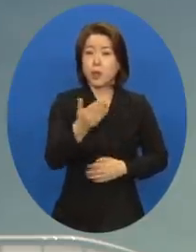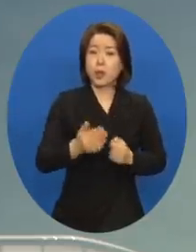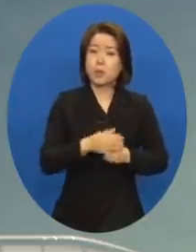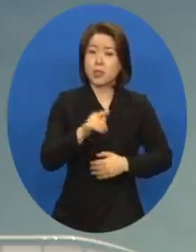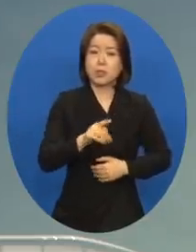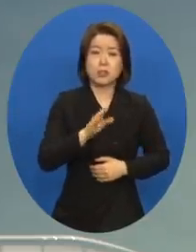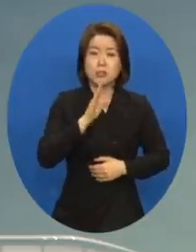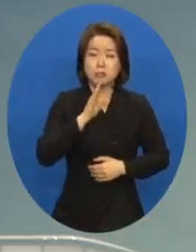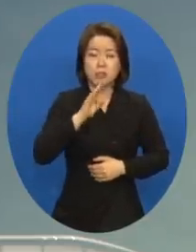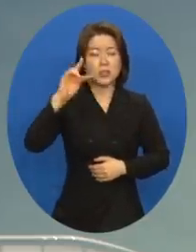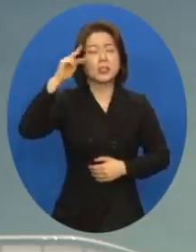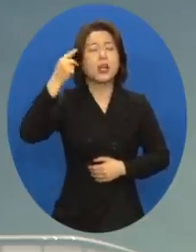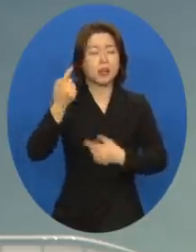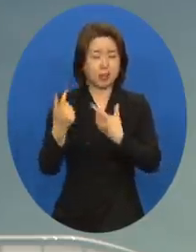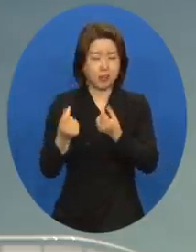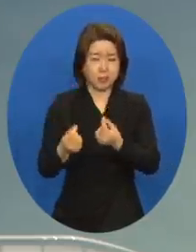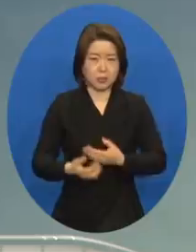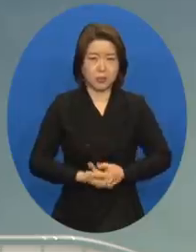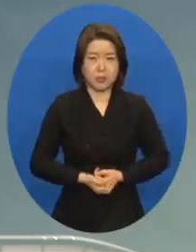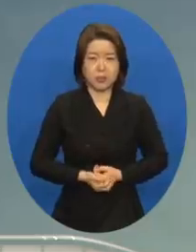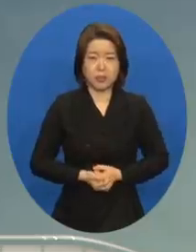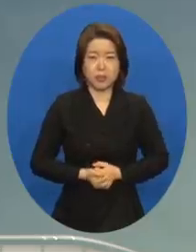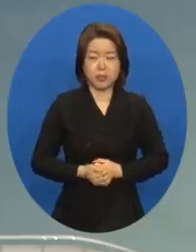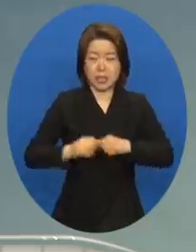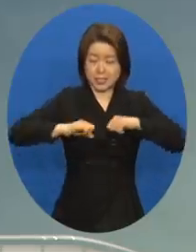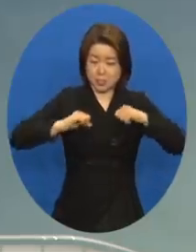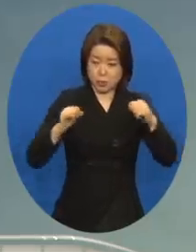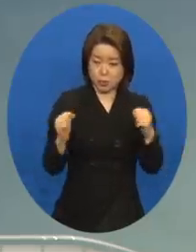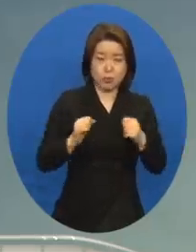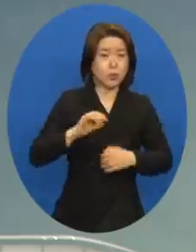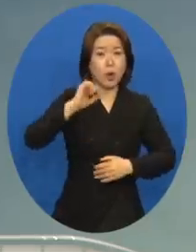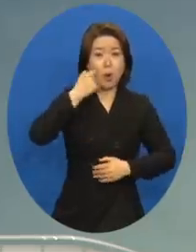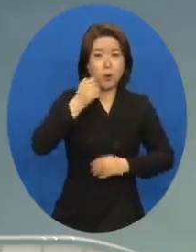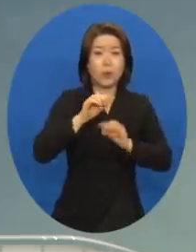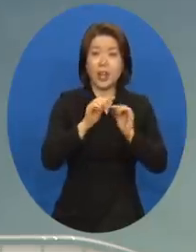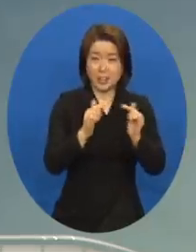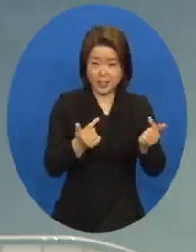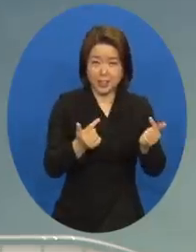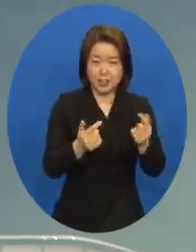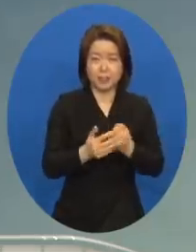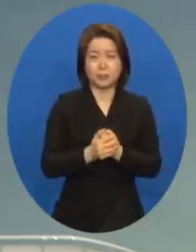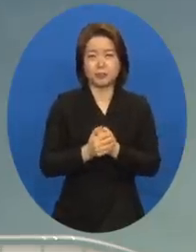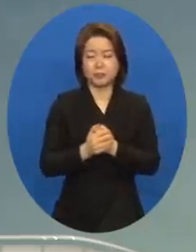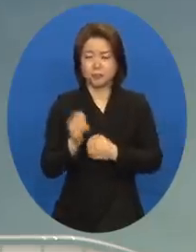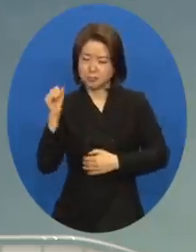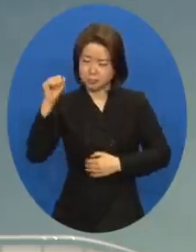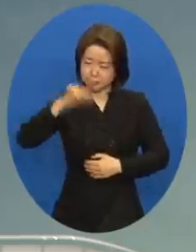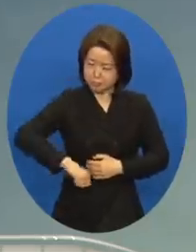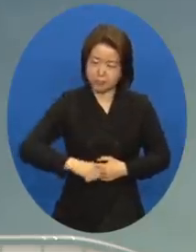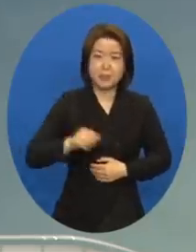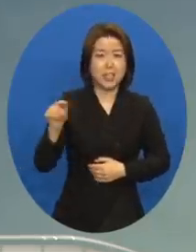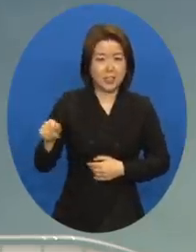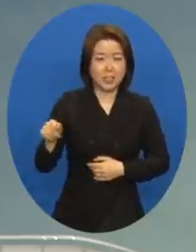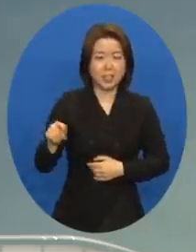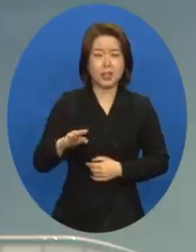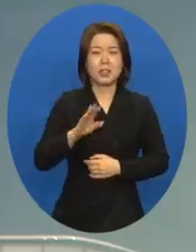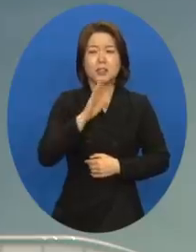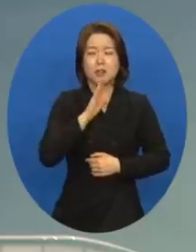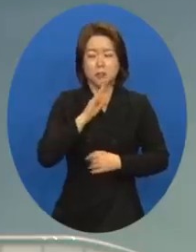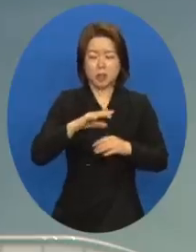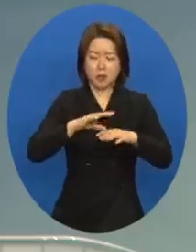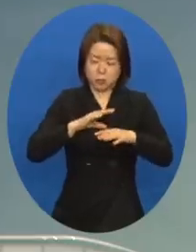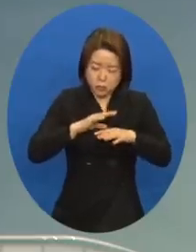정말 착각입니다. 순종이 어려운 게 아니고 불순종이 참으로 두려운